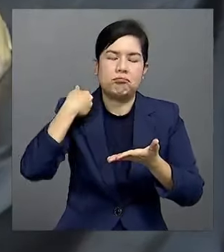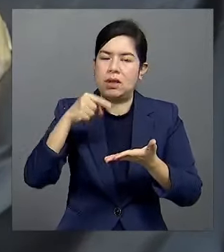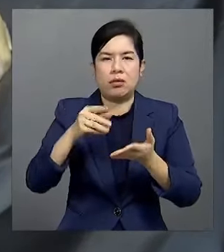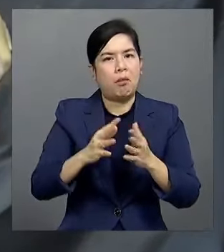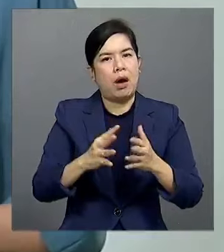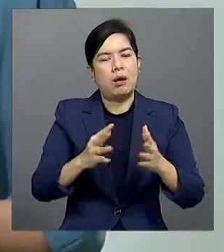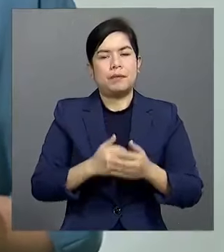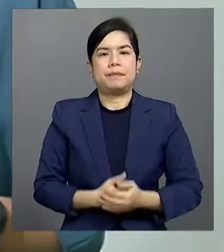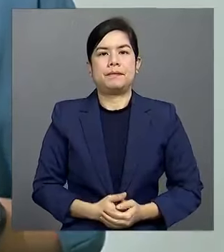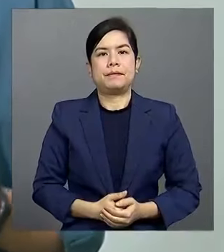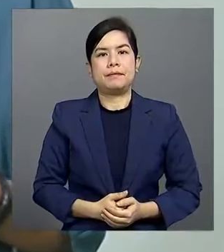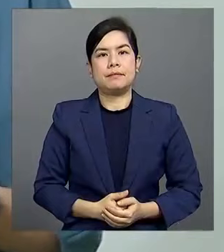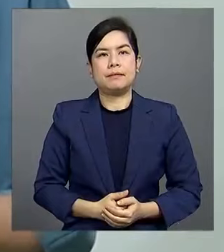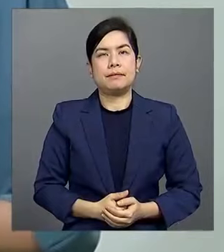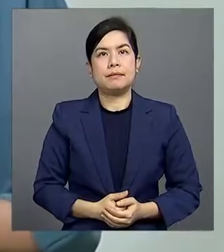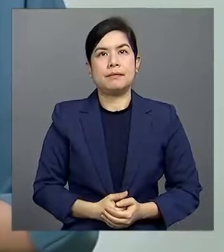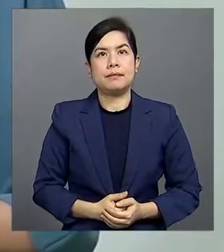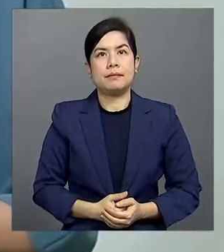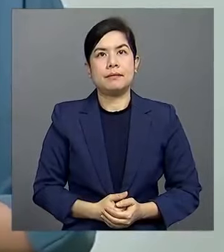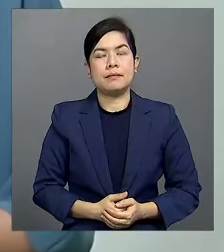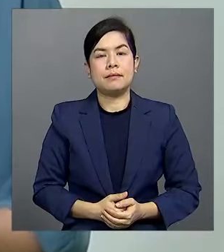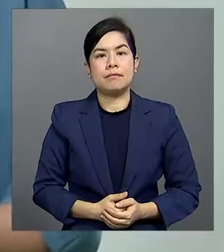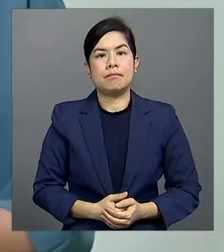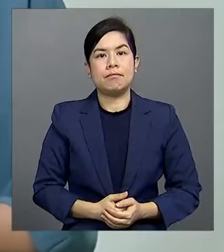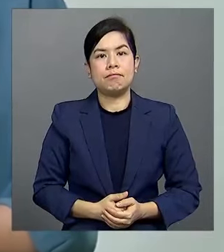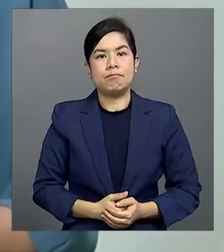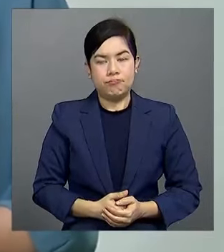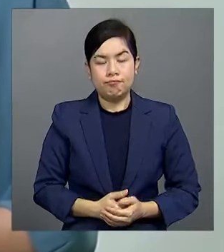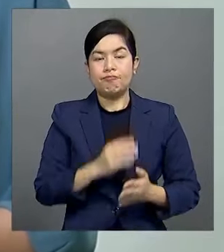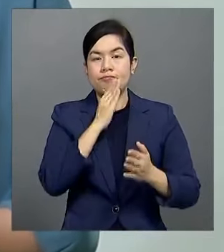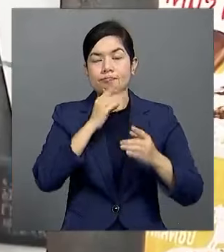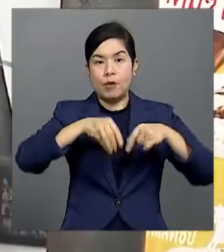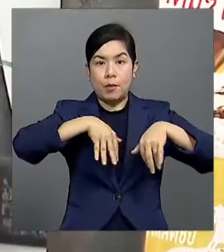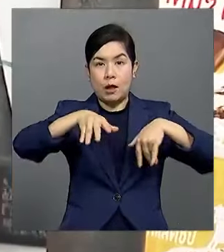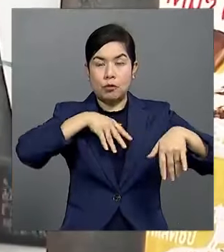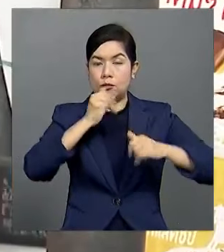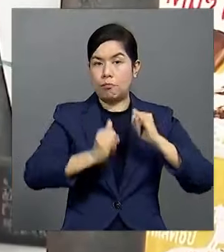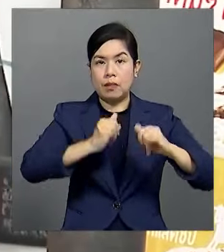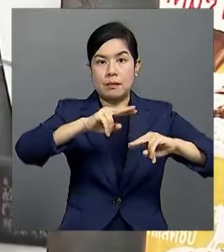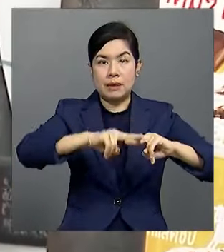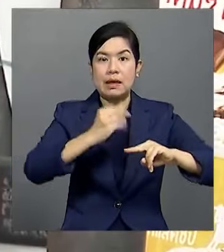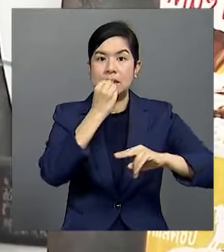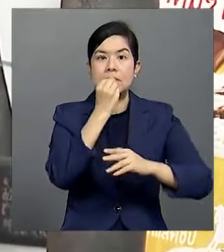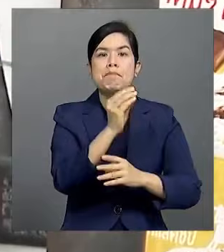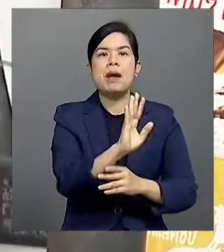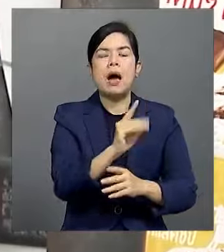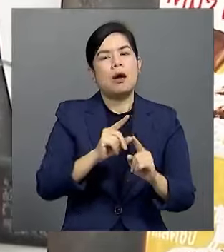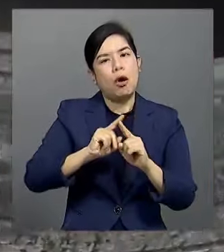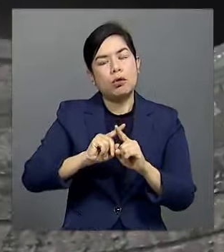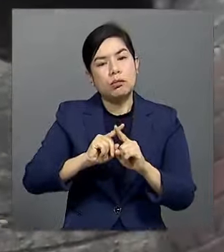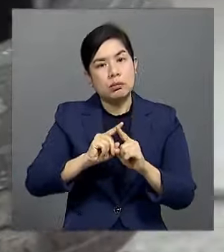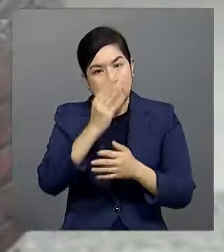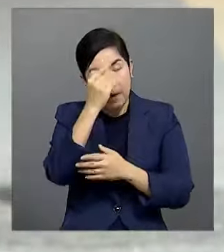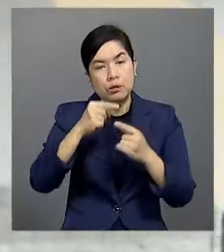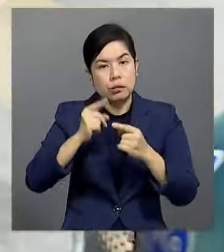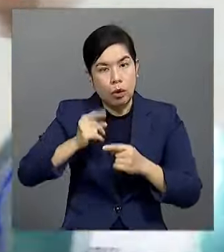เชื้อเพื่อชาติเนี่ยคนก็ไม่สามารถจะไปทานที่ร้านอาหารได้ต้องสั่งกลับเท่านั้นดังนั้นการใช้ปริมาณการใช้พลาส